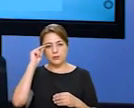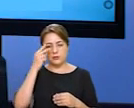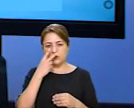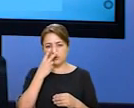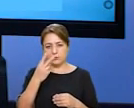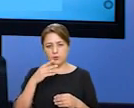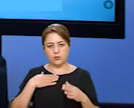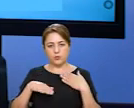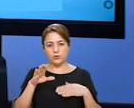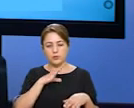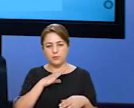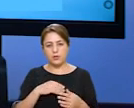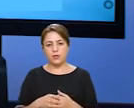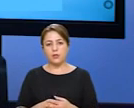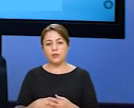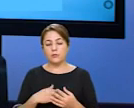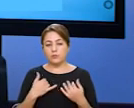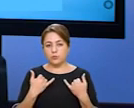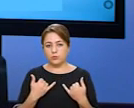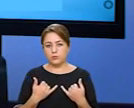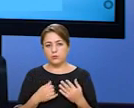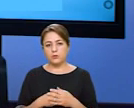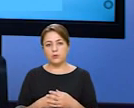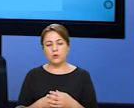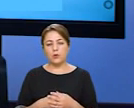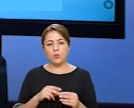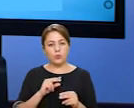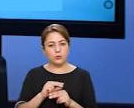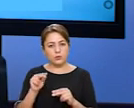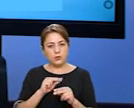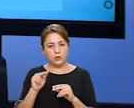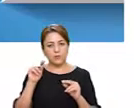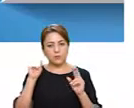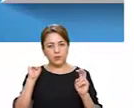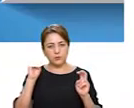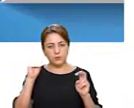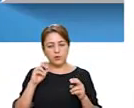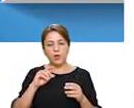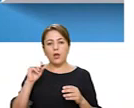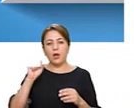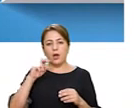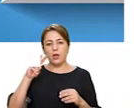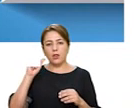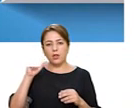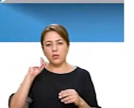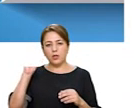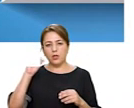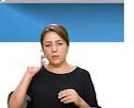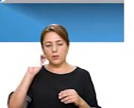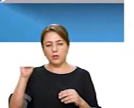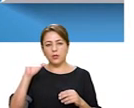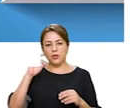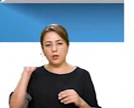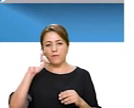xursandman. Demak, bugun o'tiladigan mavzuimiz algebrik ifodalar